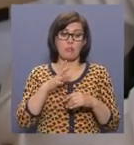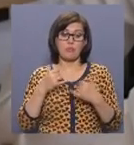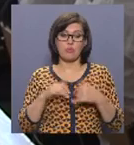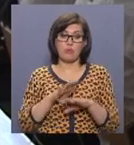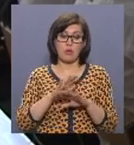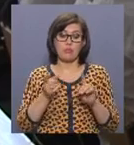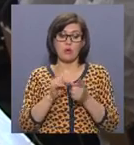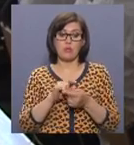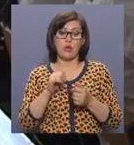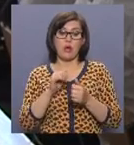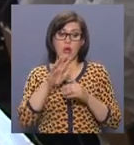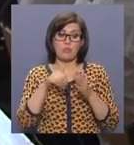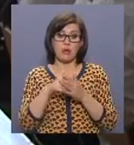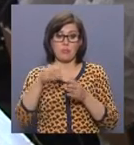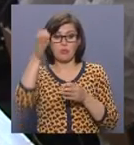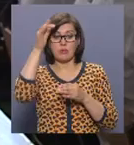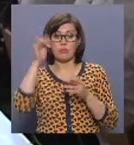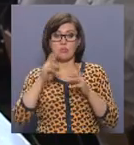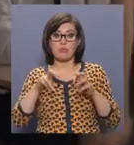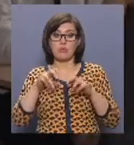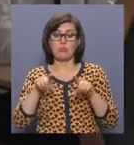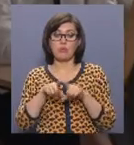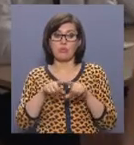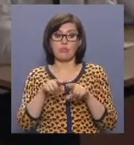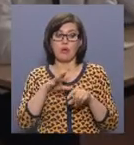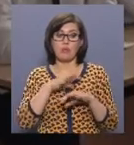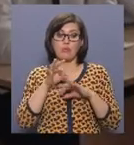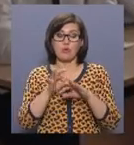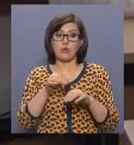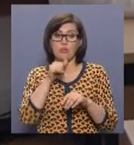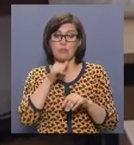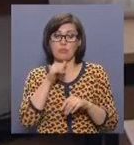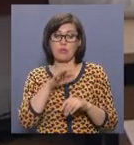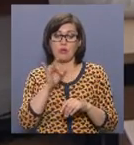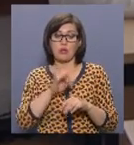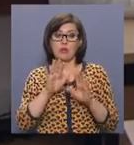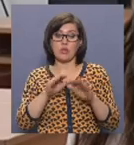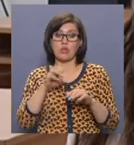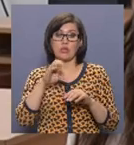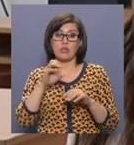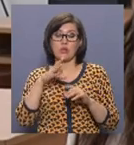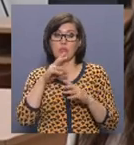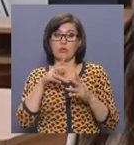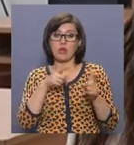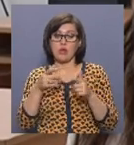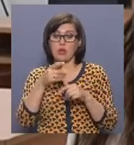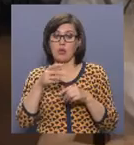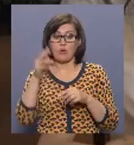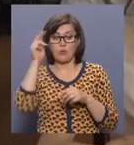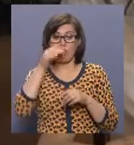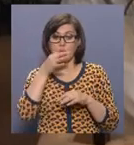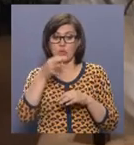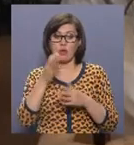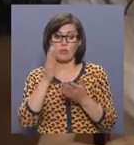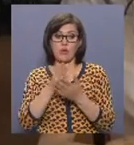емес. Керісінше күні бүгінге дейін алған білімді зерделеу, сынақтан өту деп қабылдайды. Тек тестке үңіліп дайын сұрақтарды жаттағаннан көрі